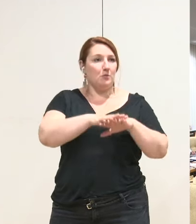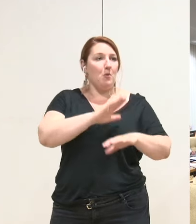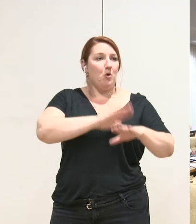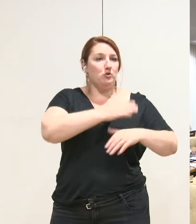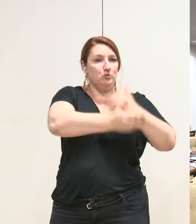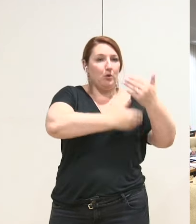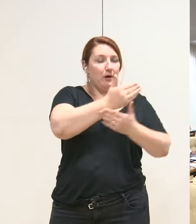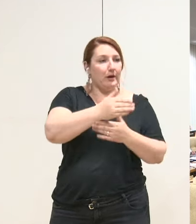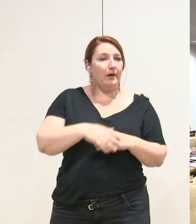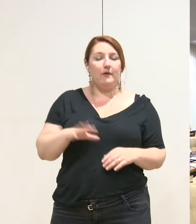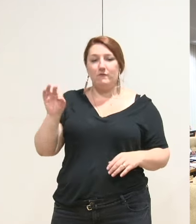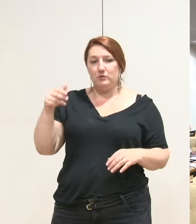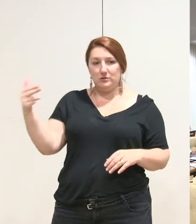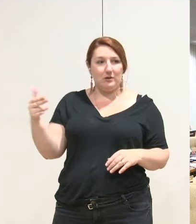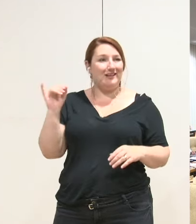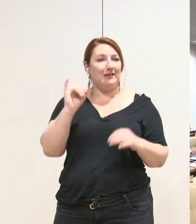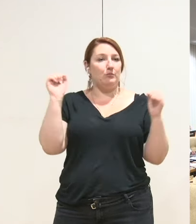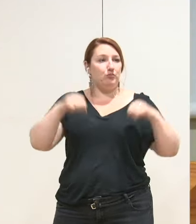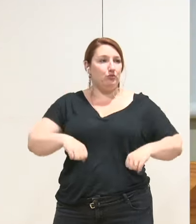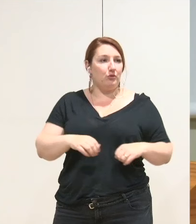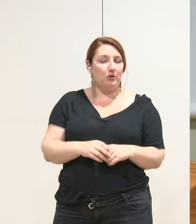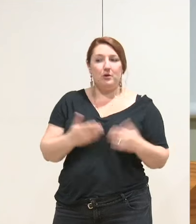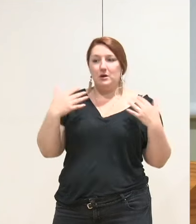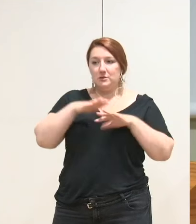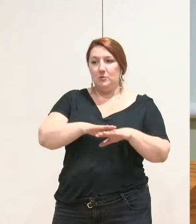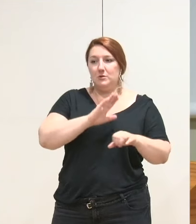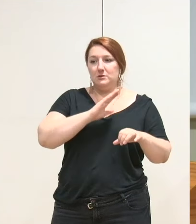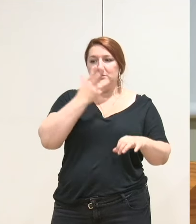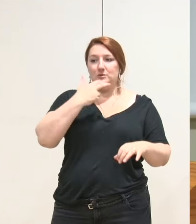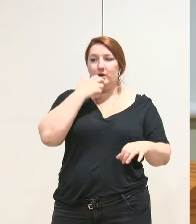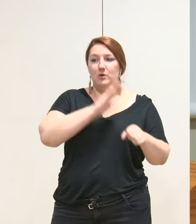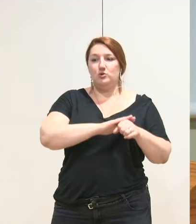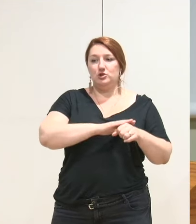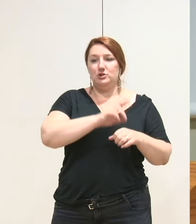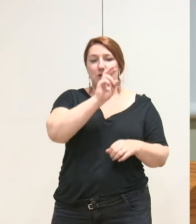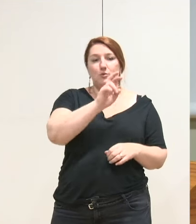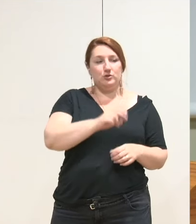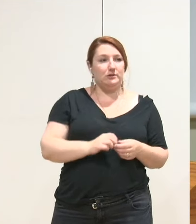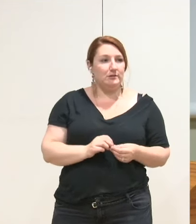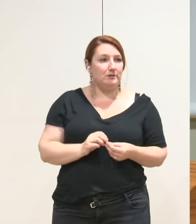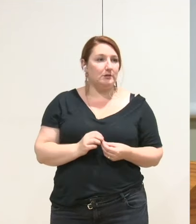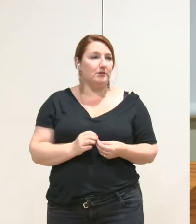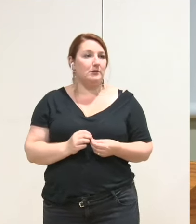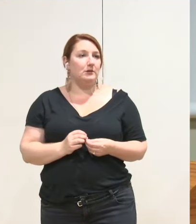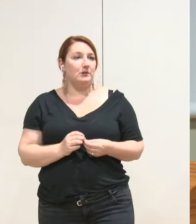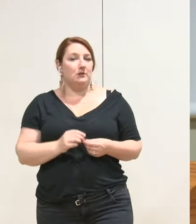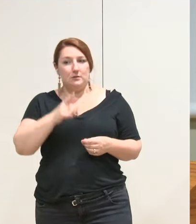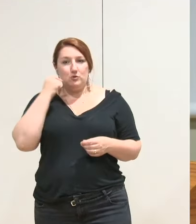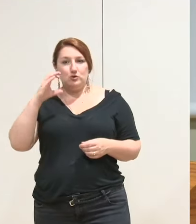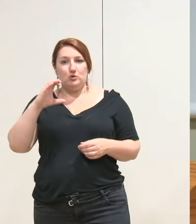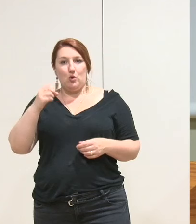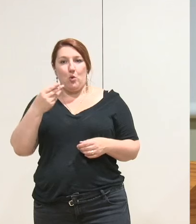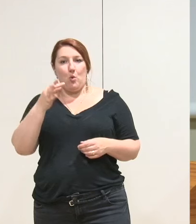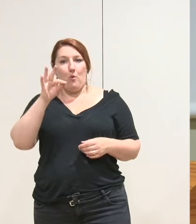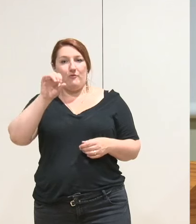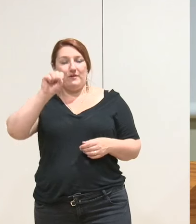progrès Front National qui est pour rassemblement citoyen de la gauche et cologiste donc monsieur confesson